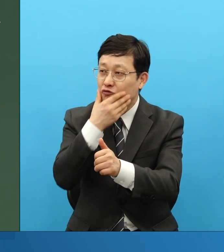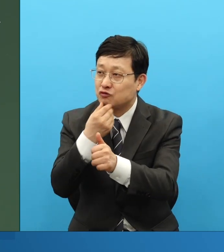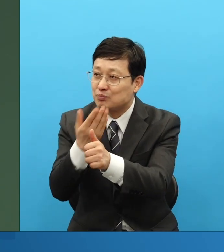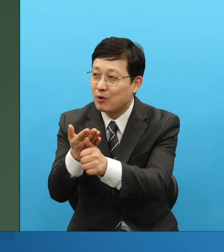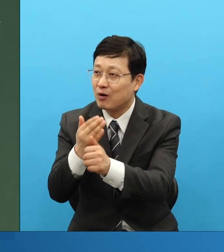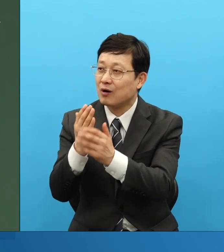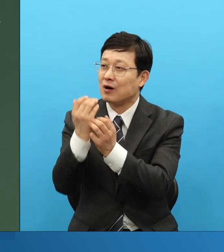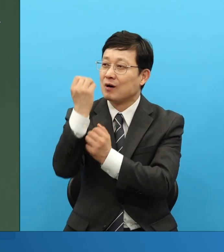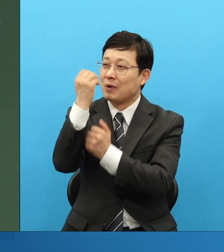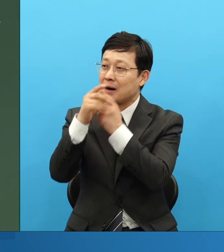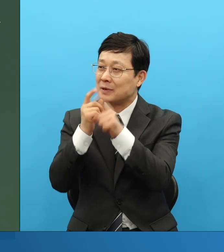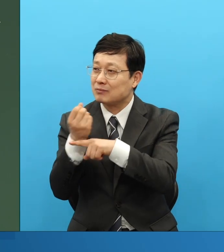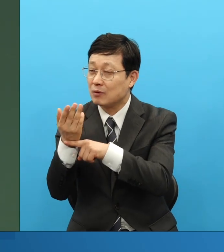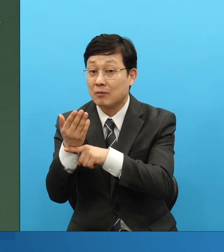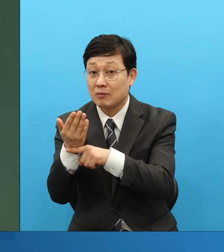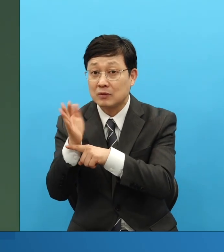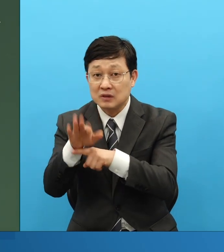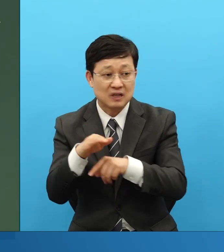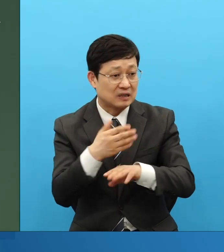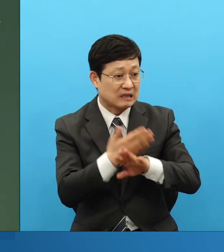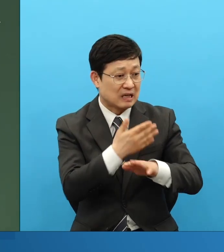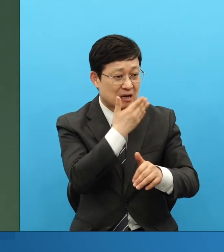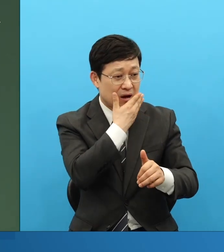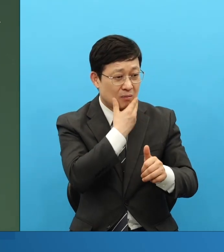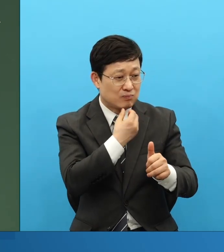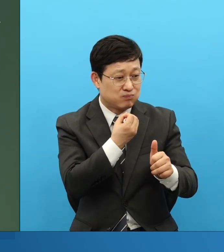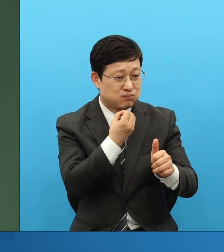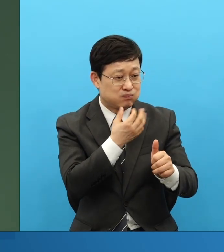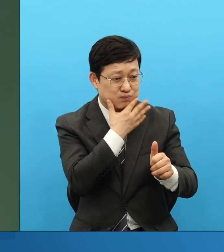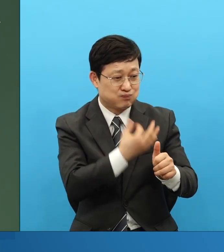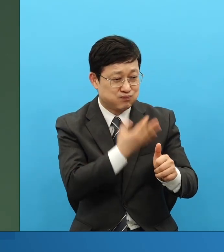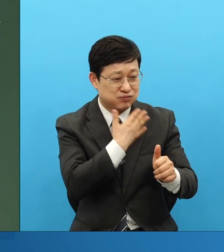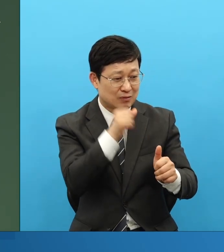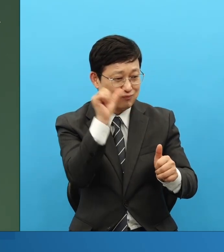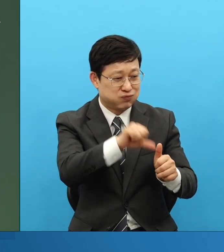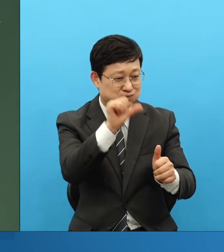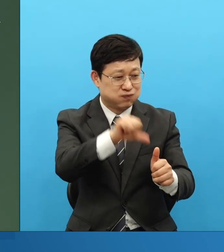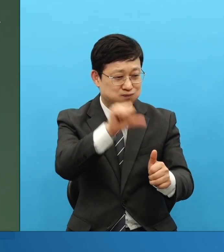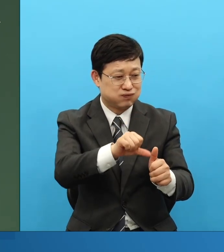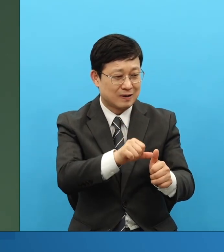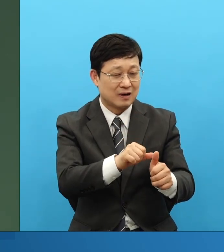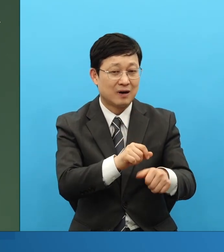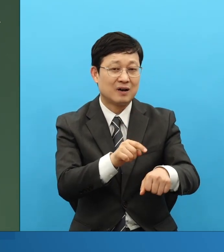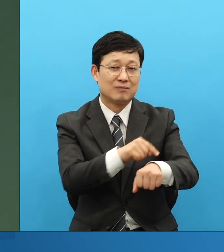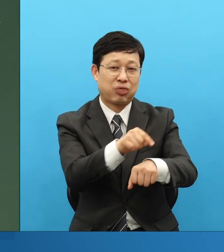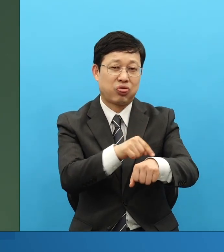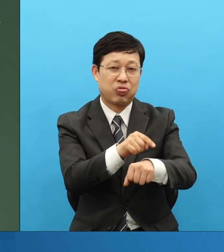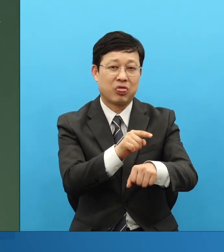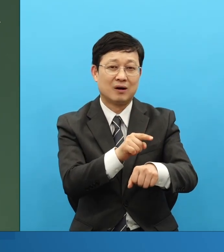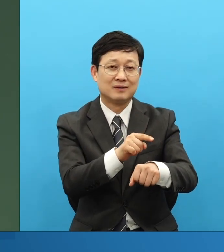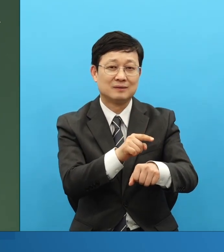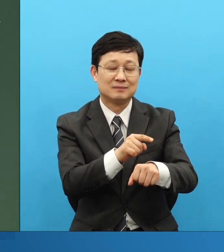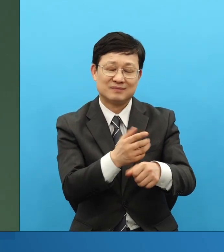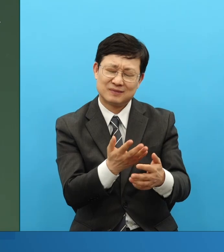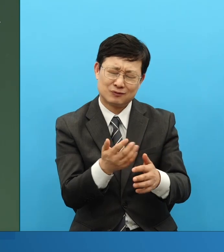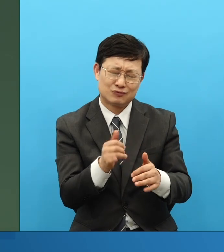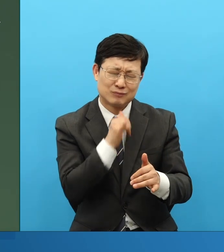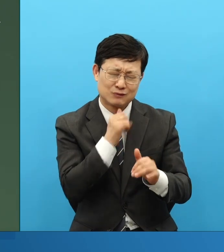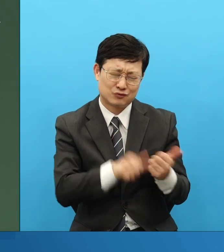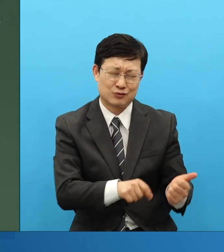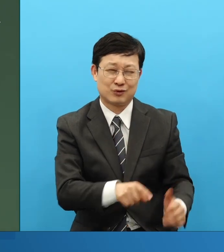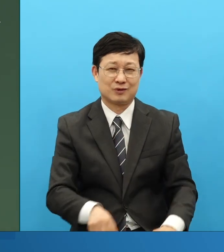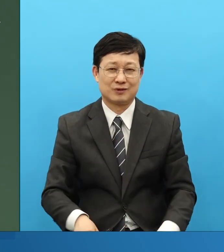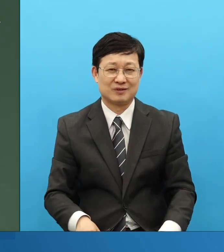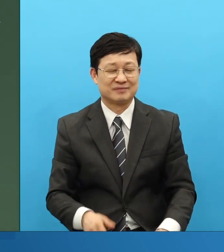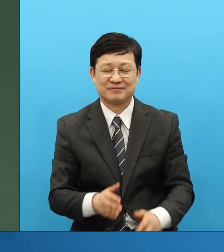busy enough blessing people, but right now 24 hours a day you are cursing other people. 죽는 겁니다. 그건. Then actually you're making 여러분 yourself 그런 sick. 짓 하지